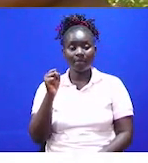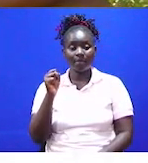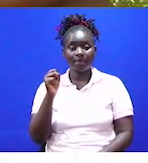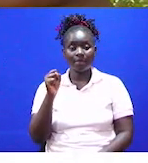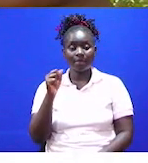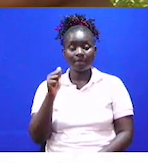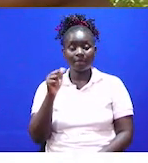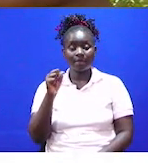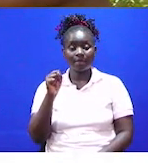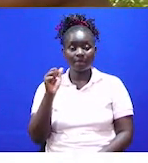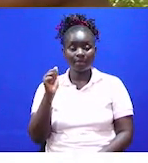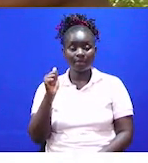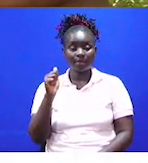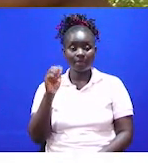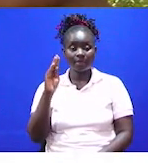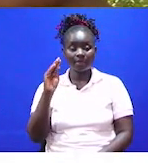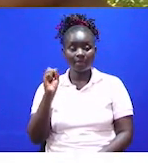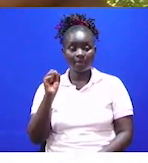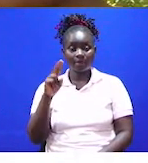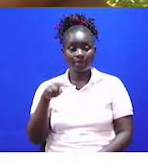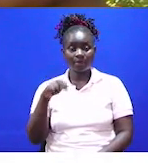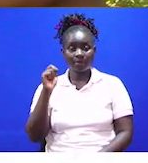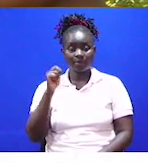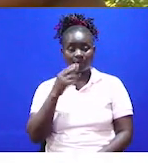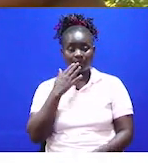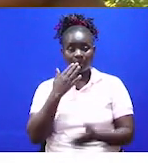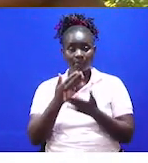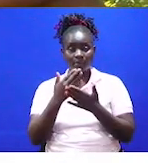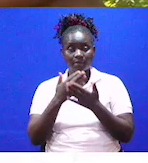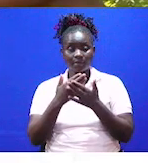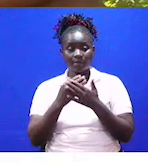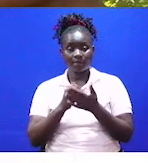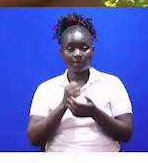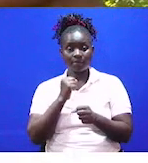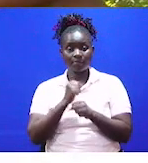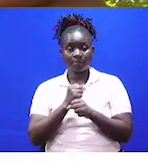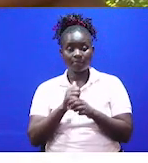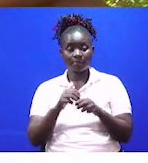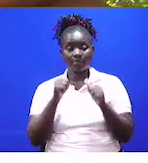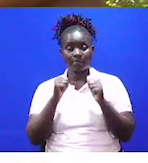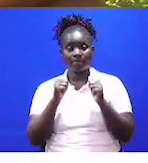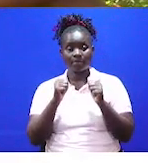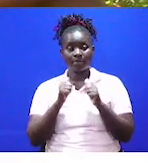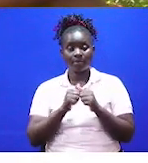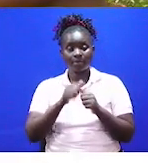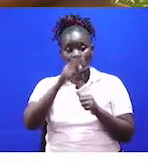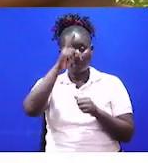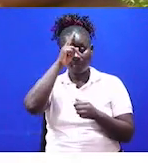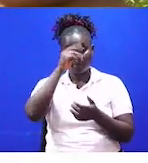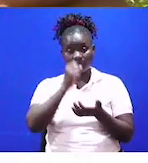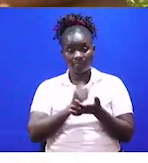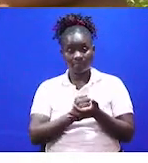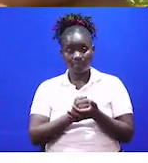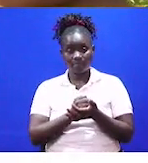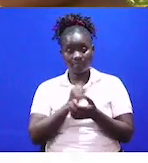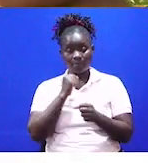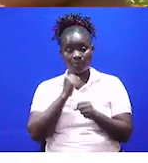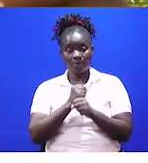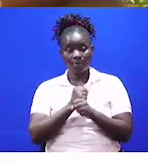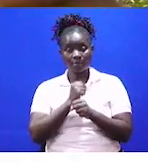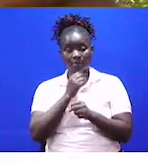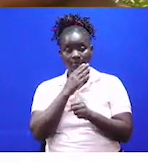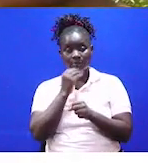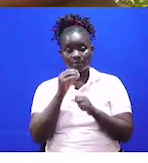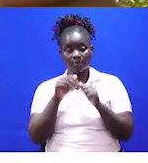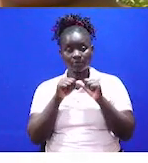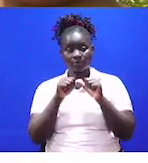kumwira na imbu ya mono, asega asia ndato kora, na wanyena gisima aga police station, ega asipa ndato kora, tika bako lega asia jia